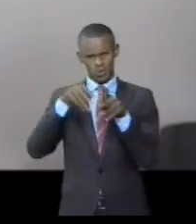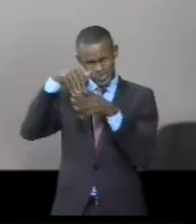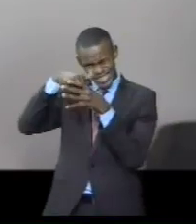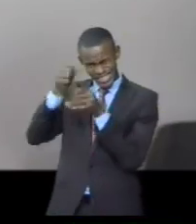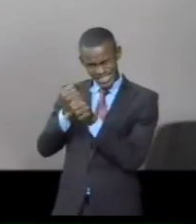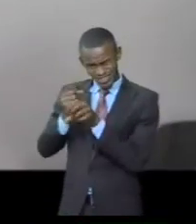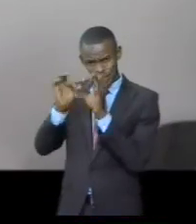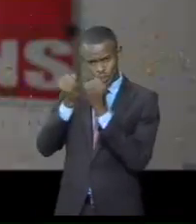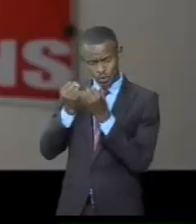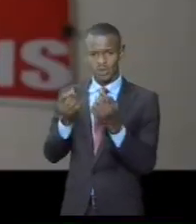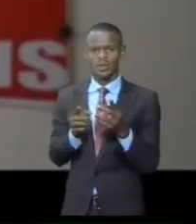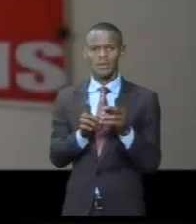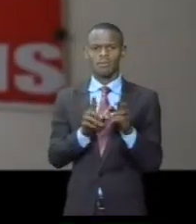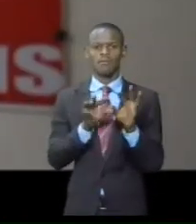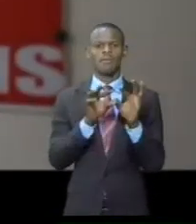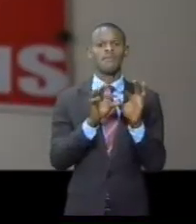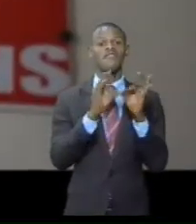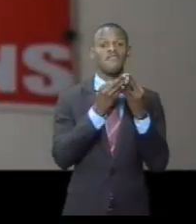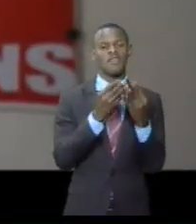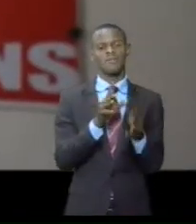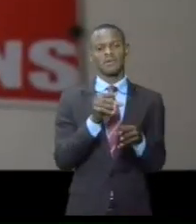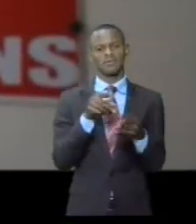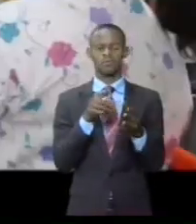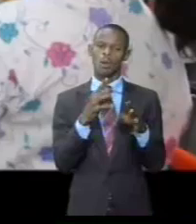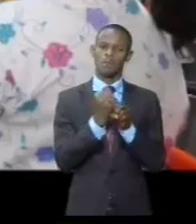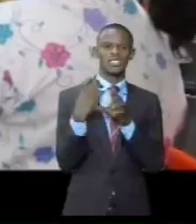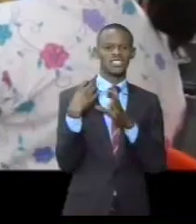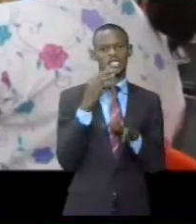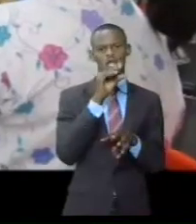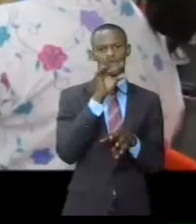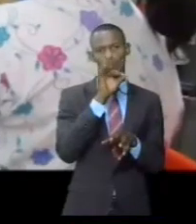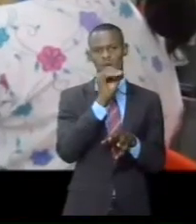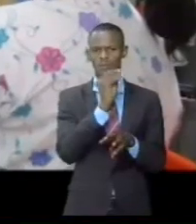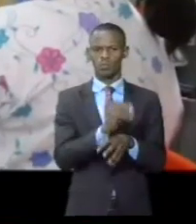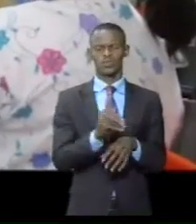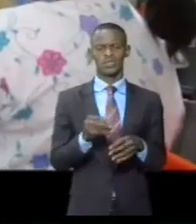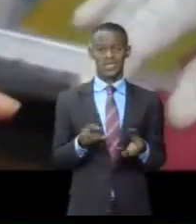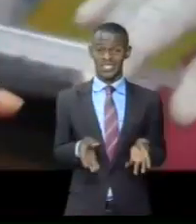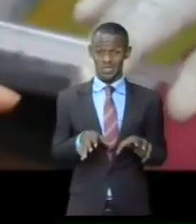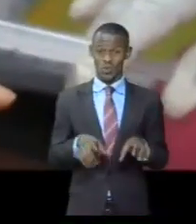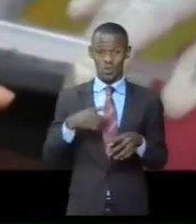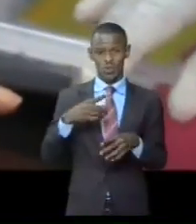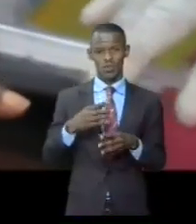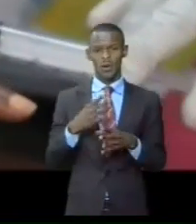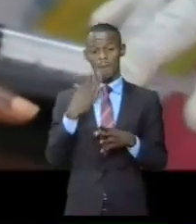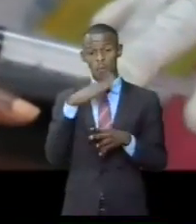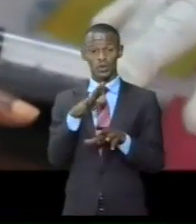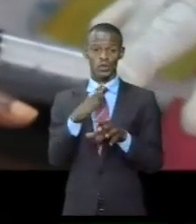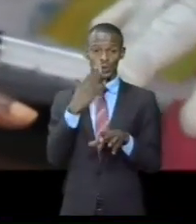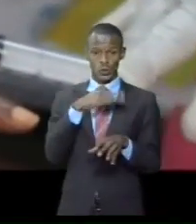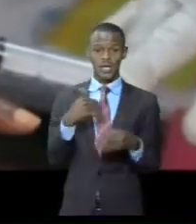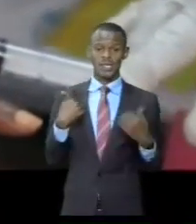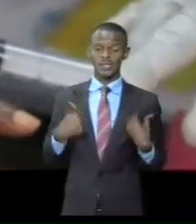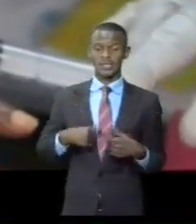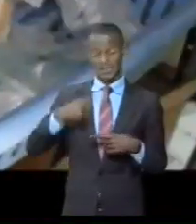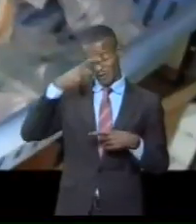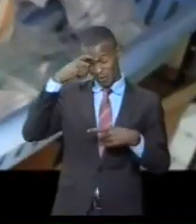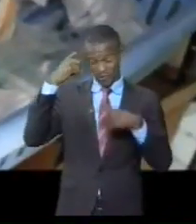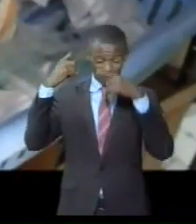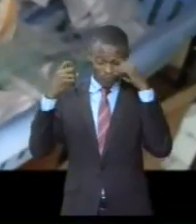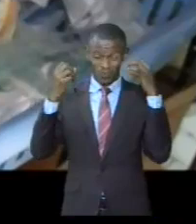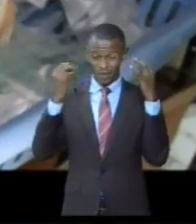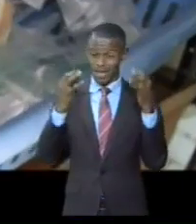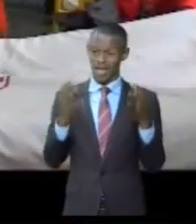10% dans les hôpitaux. Dans un pays où se faire soigner constitue un grand défi, les mutuelles sont elles aussi